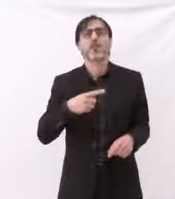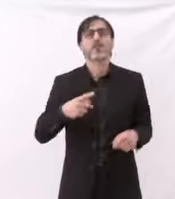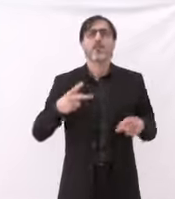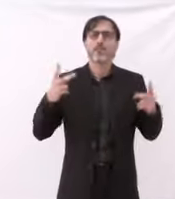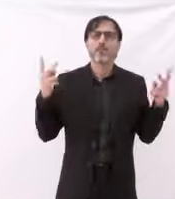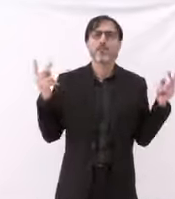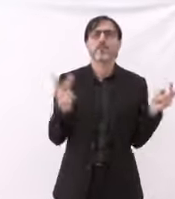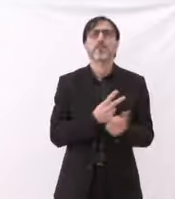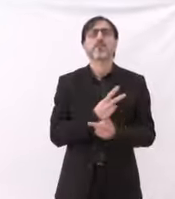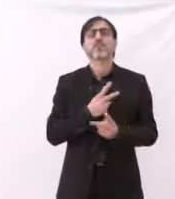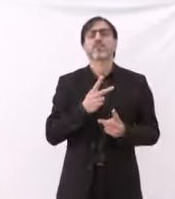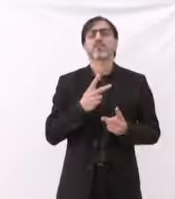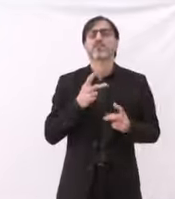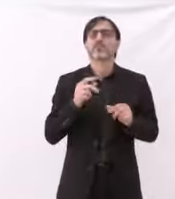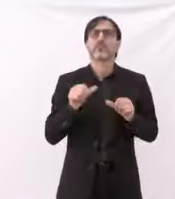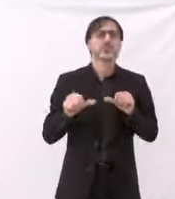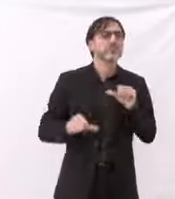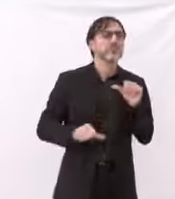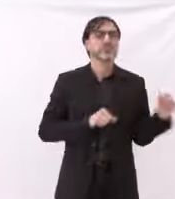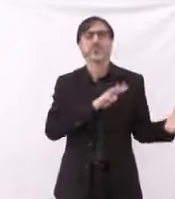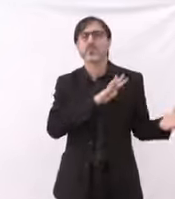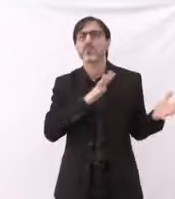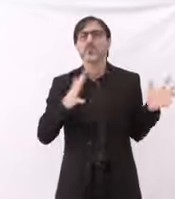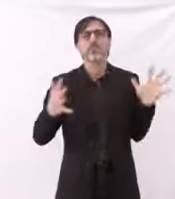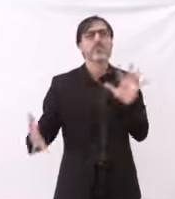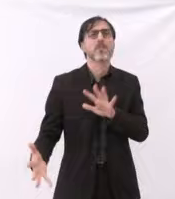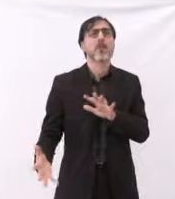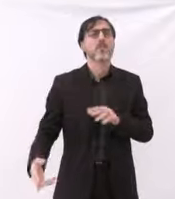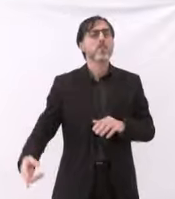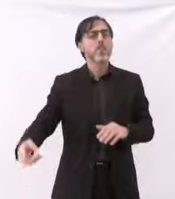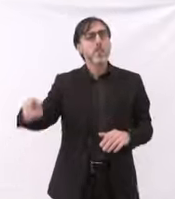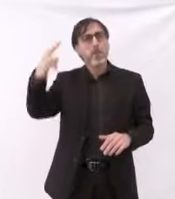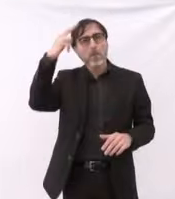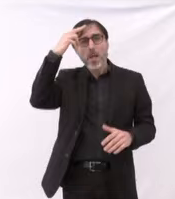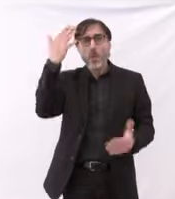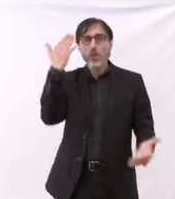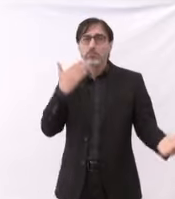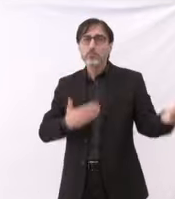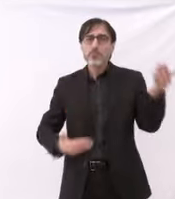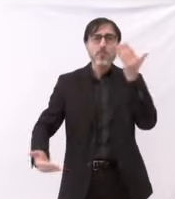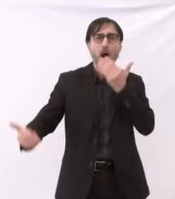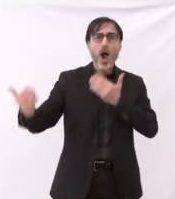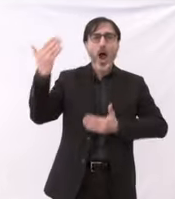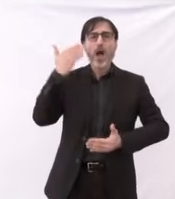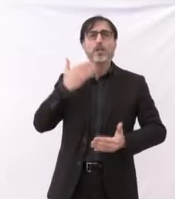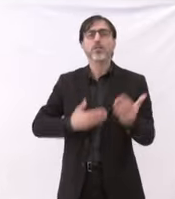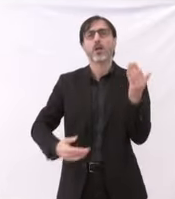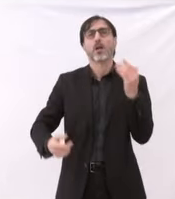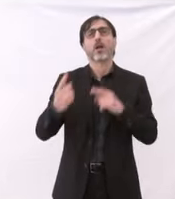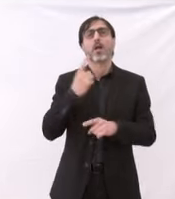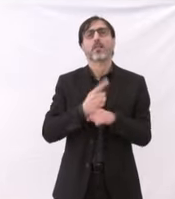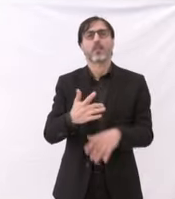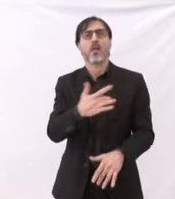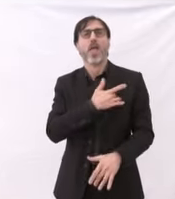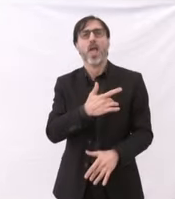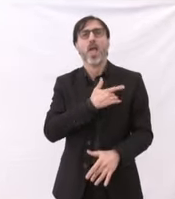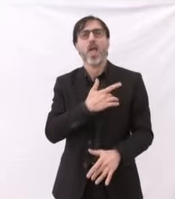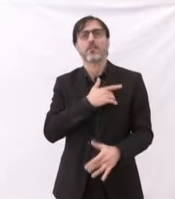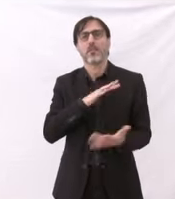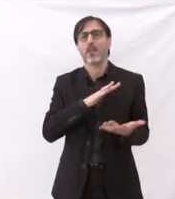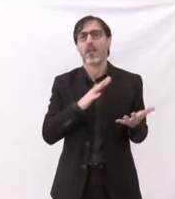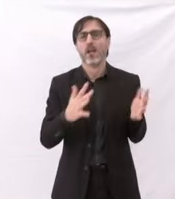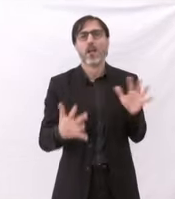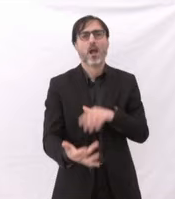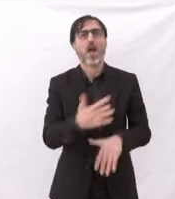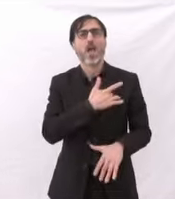dobbiamo veramente trasformare tutti insieme la memoria del passato in un'etica del